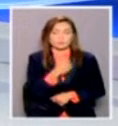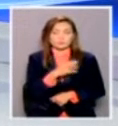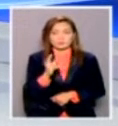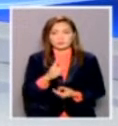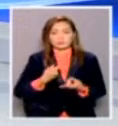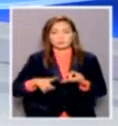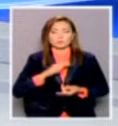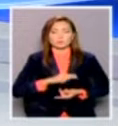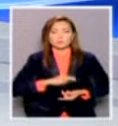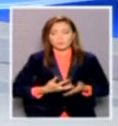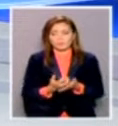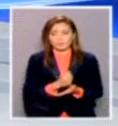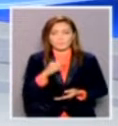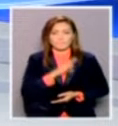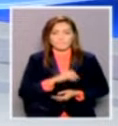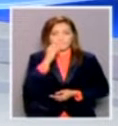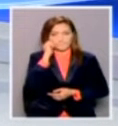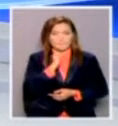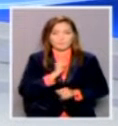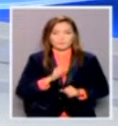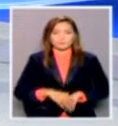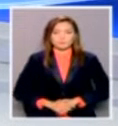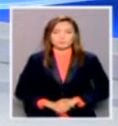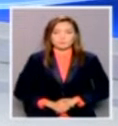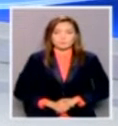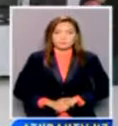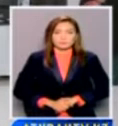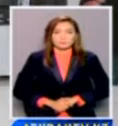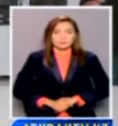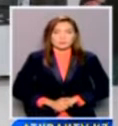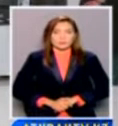бы часть трудовых накоплений на старость? Подробнее в сюжете.